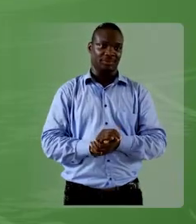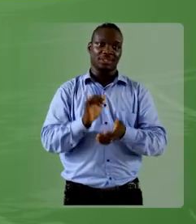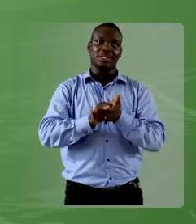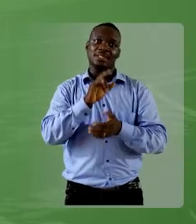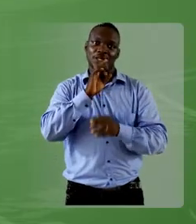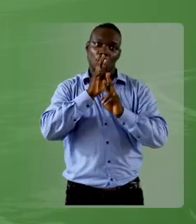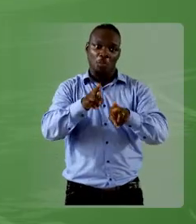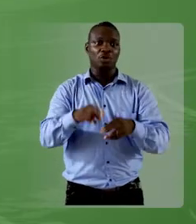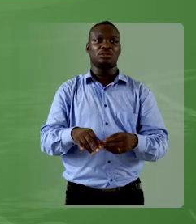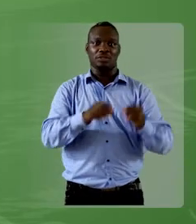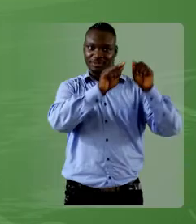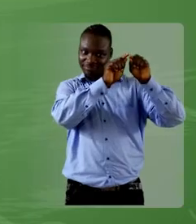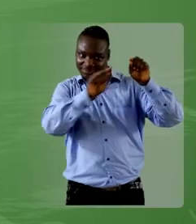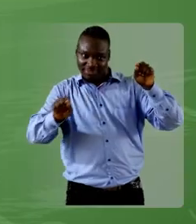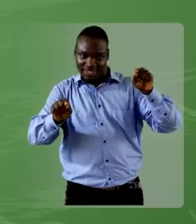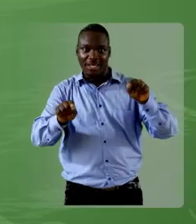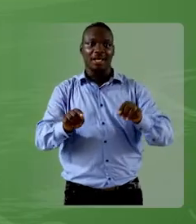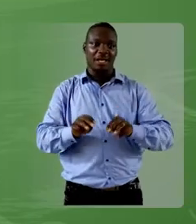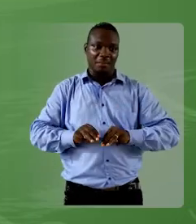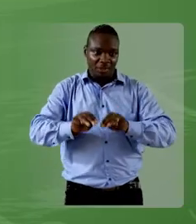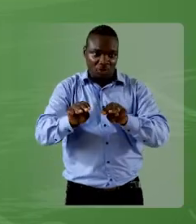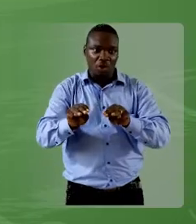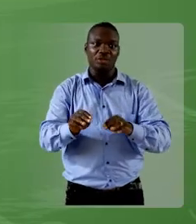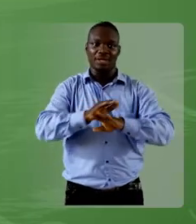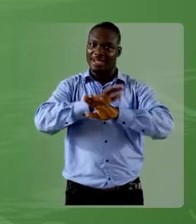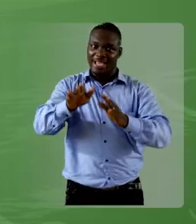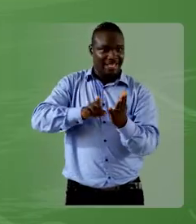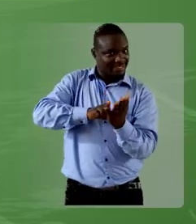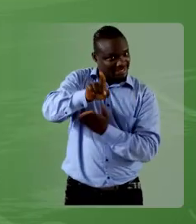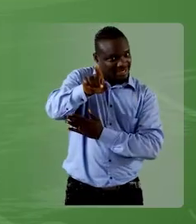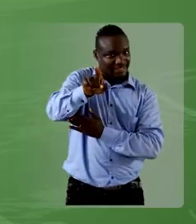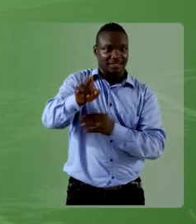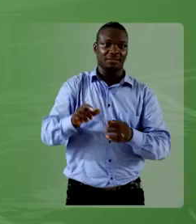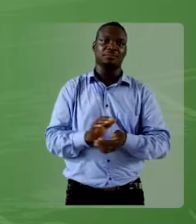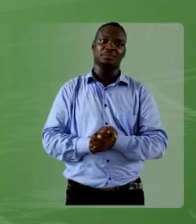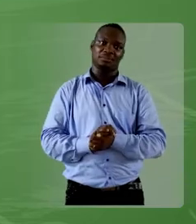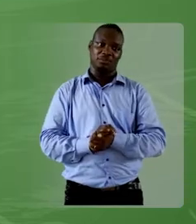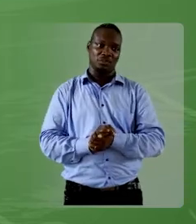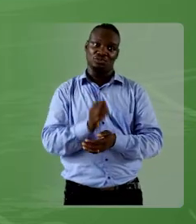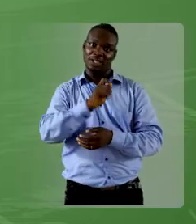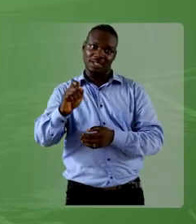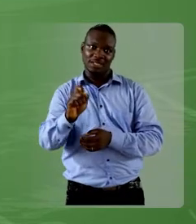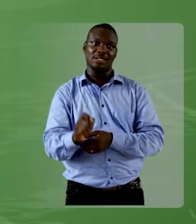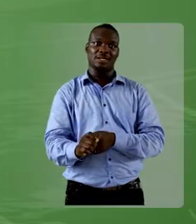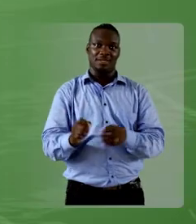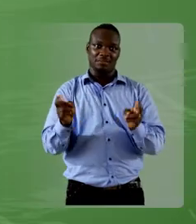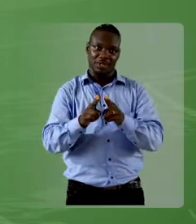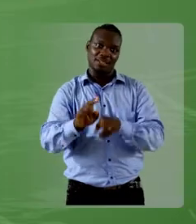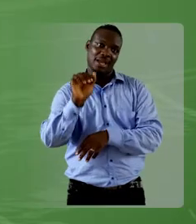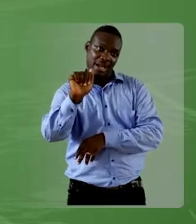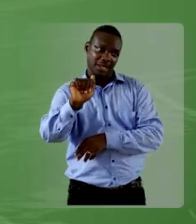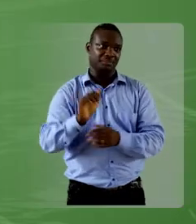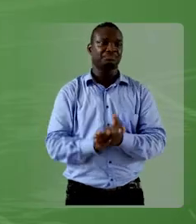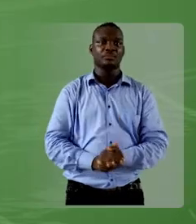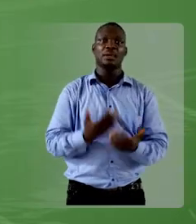correspond à une méthode indirecte. Donc le petit 4 est relié au petit a, c'est-à-dire la méthode indirecte.